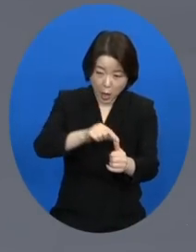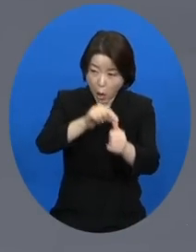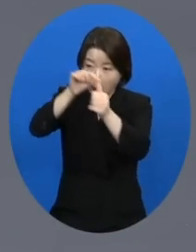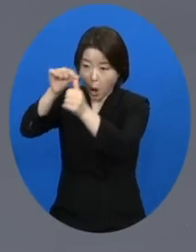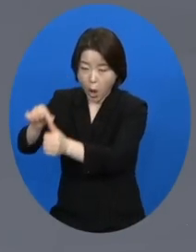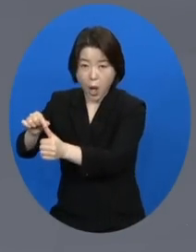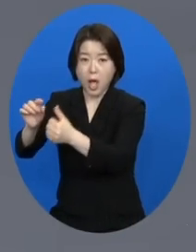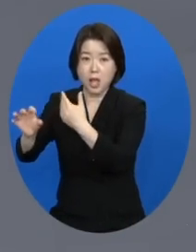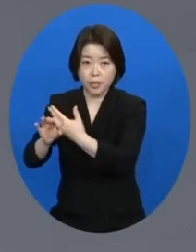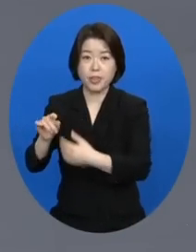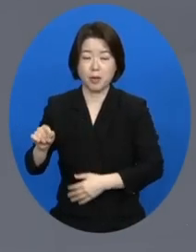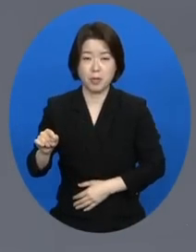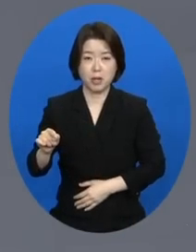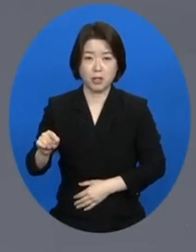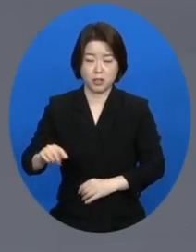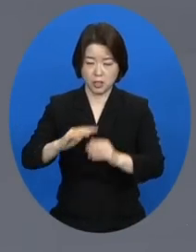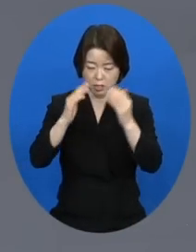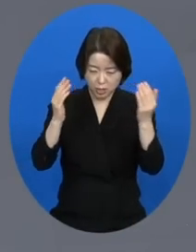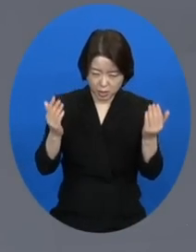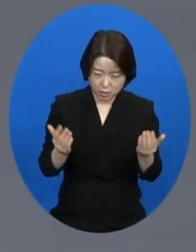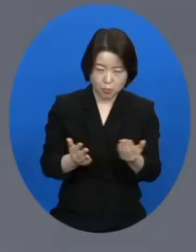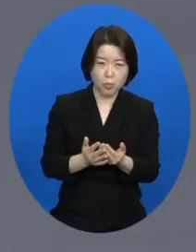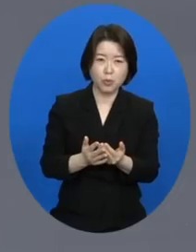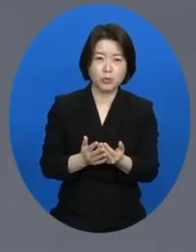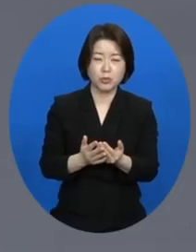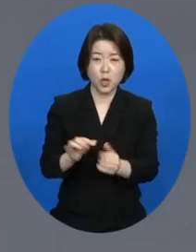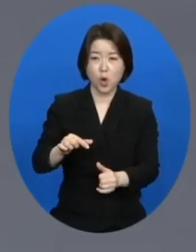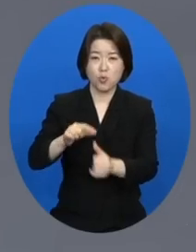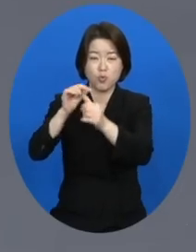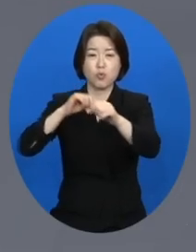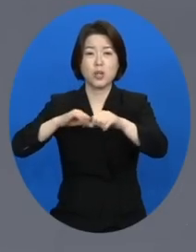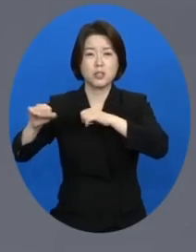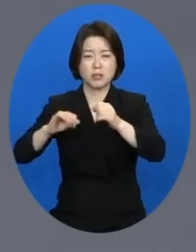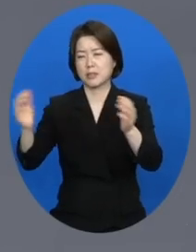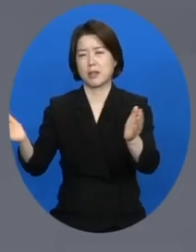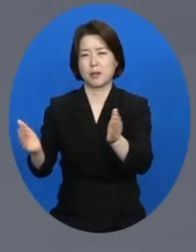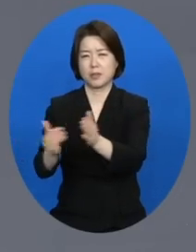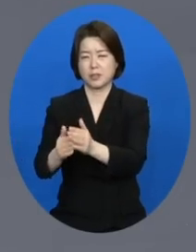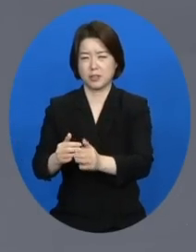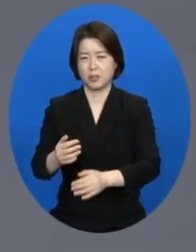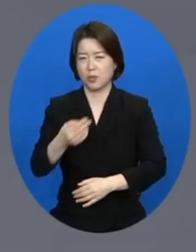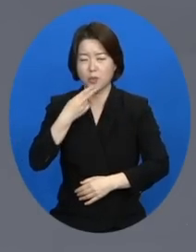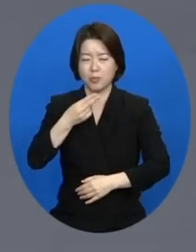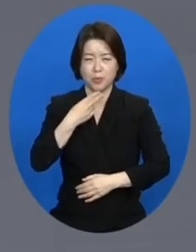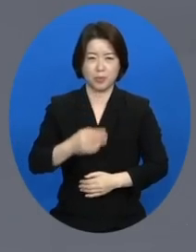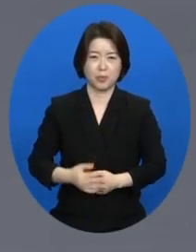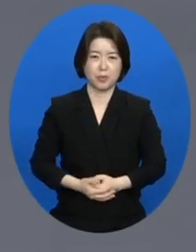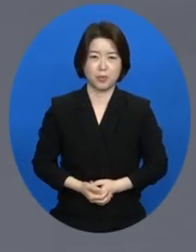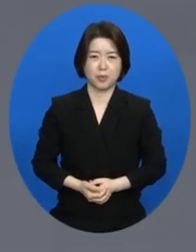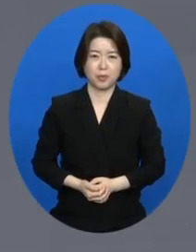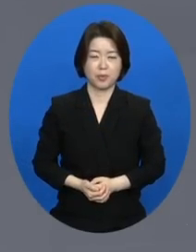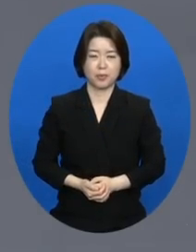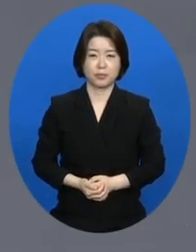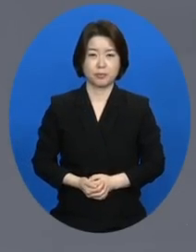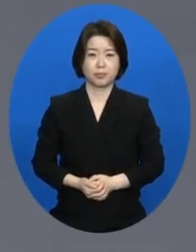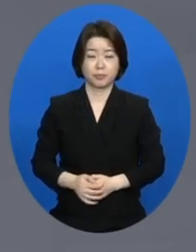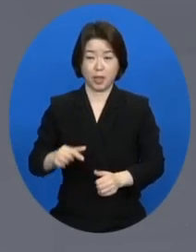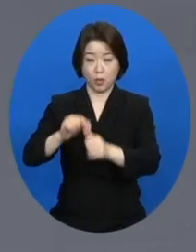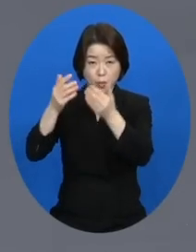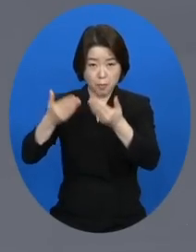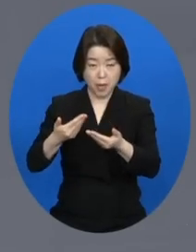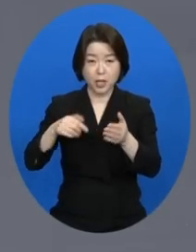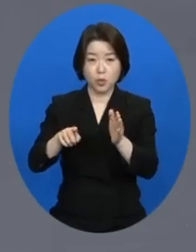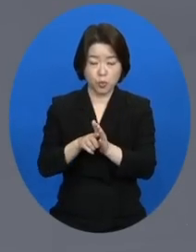살려나왔다면 이 모든 것은 다 끝나는 것이기 때문에 그렇습니다. 그러니까 구원받기